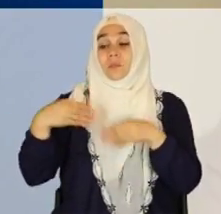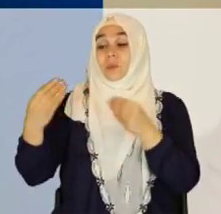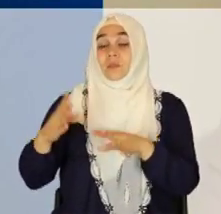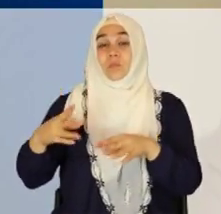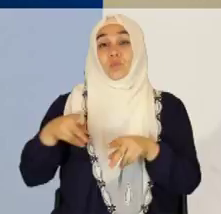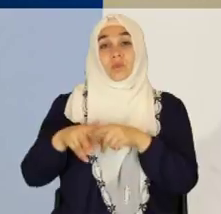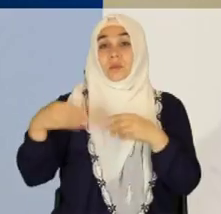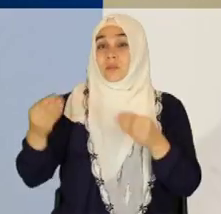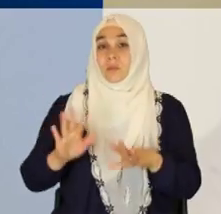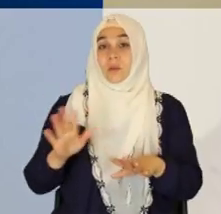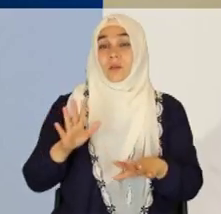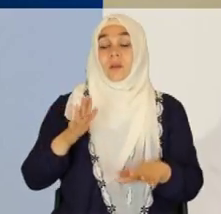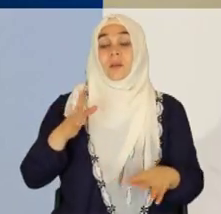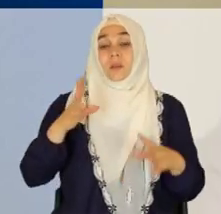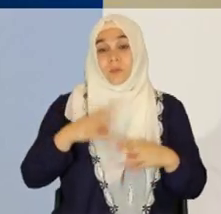koymayın.